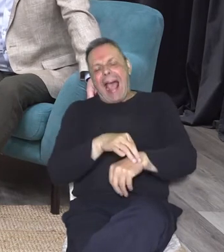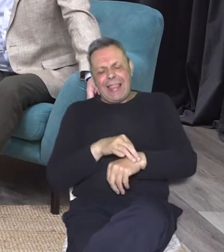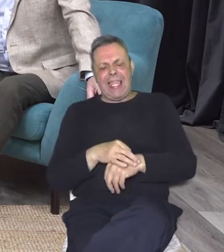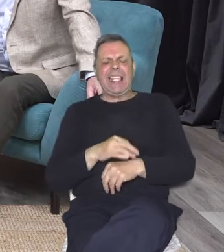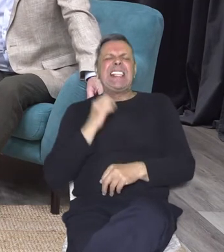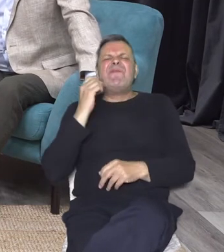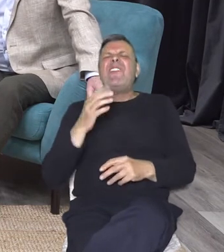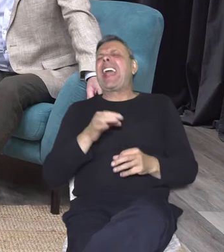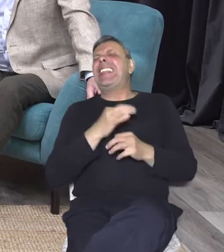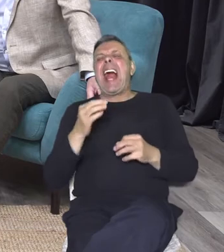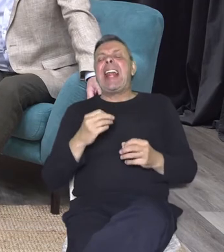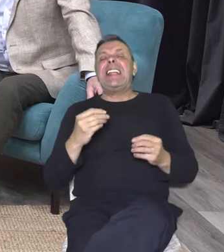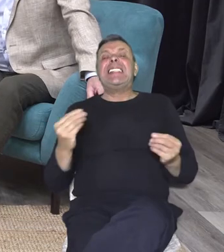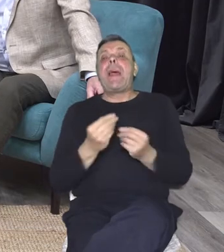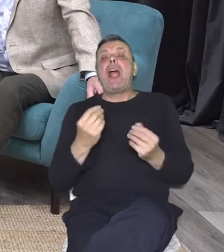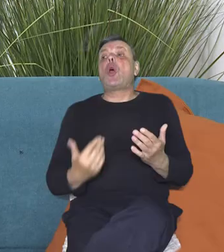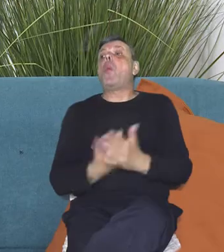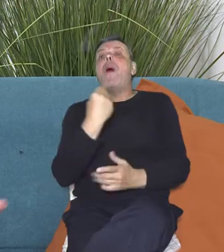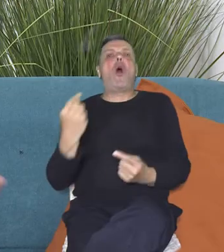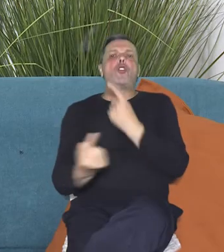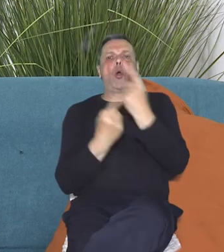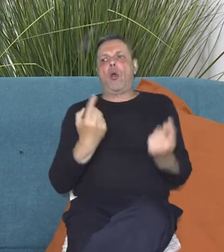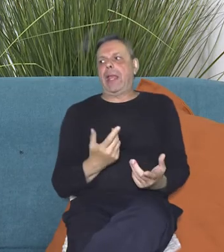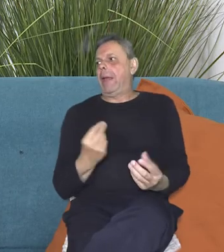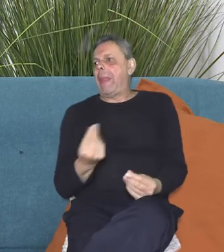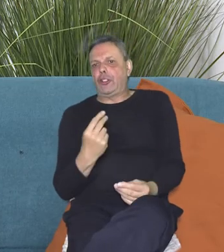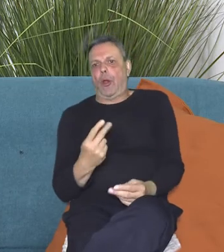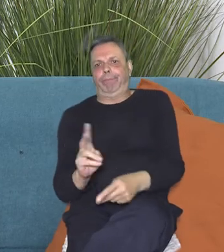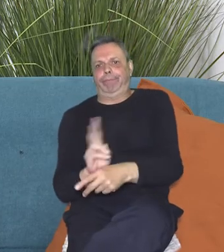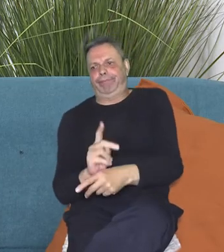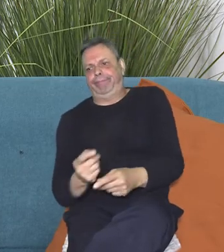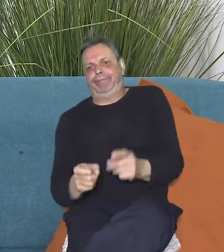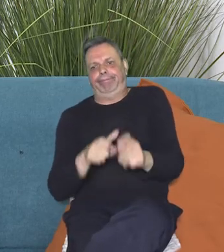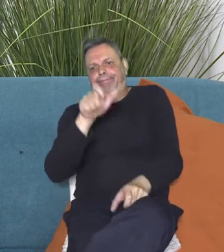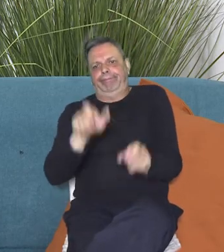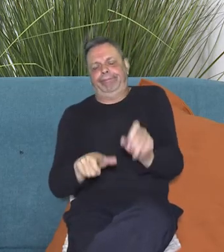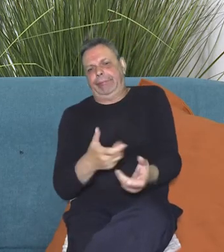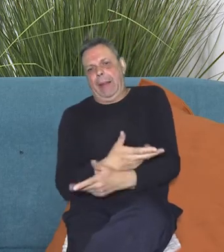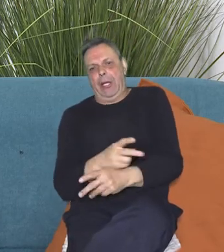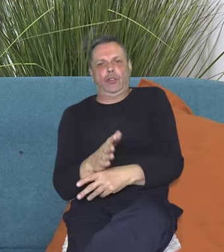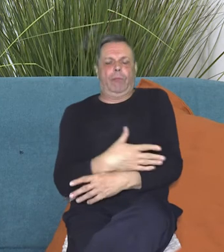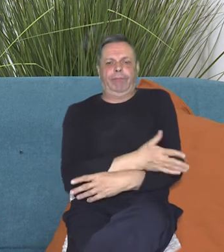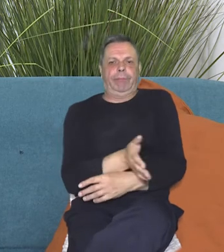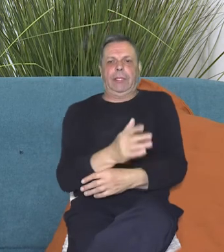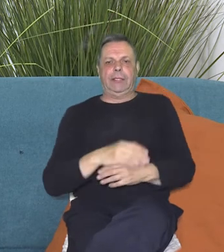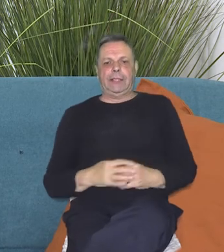i svaki dan je neki novi trač, nažalost, sa tih engleskih dvora. Kraljici nije lako, jadno.